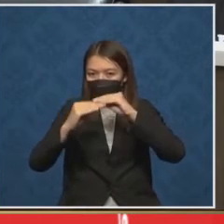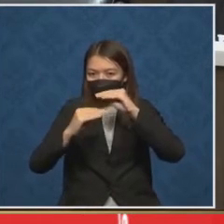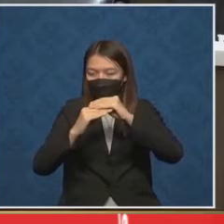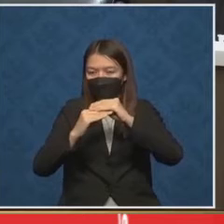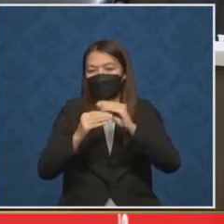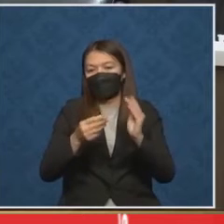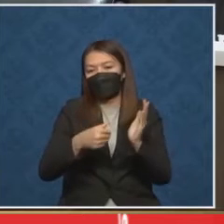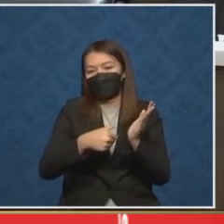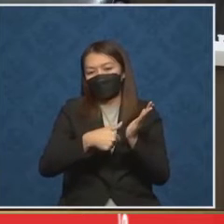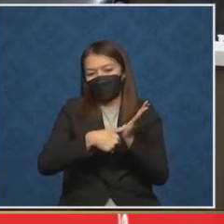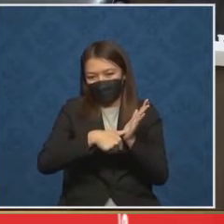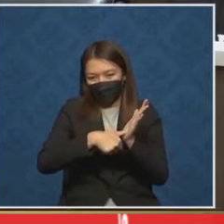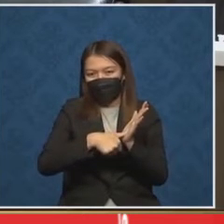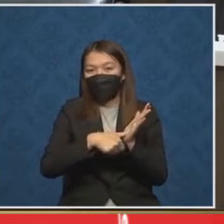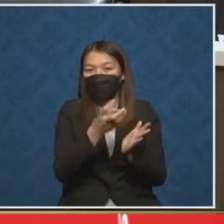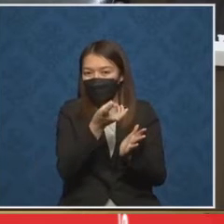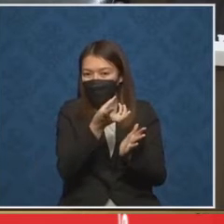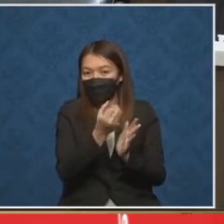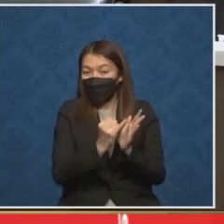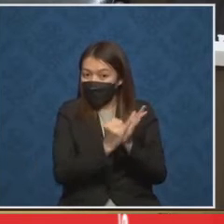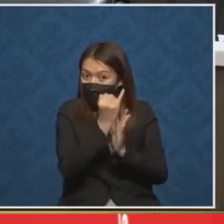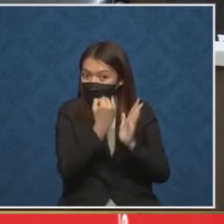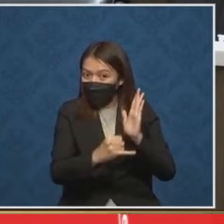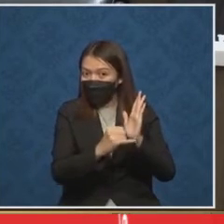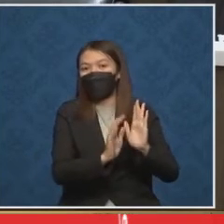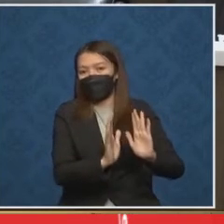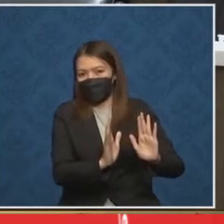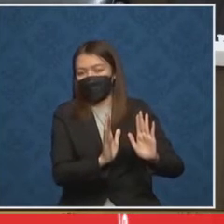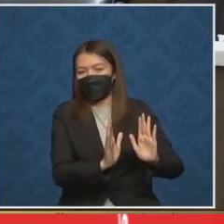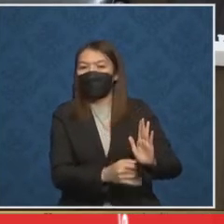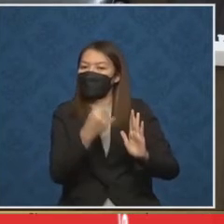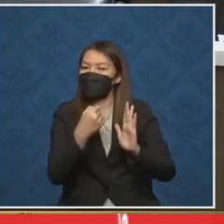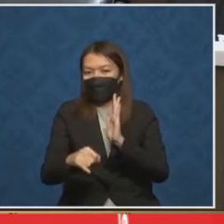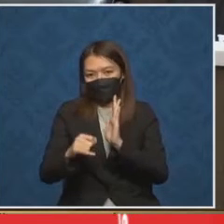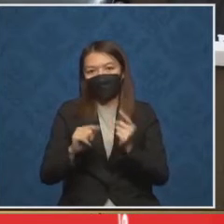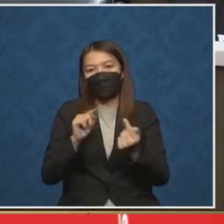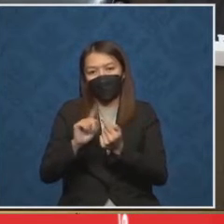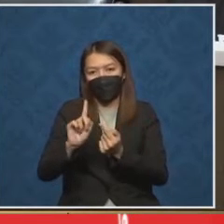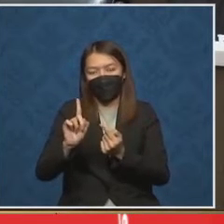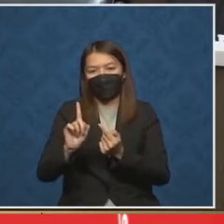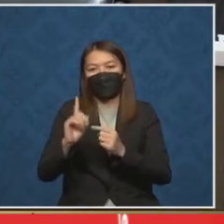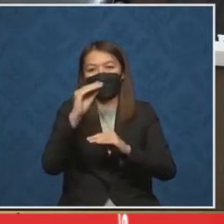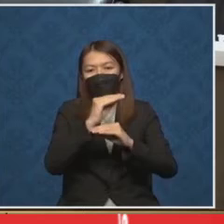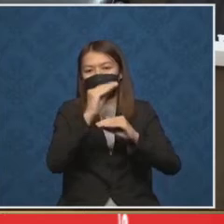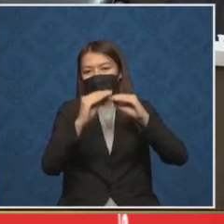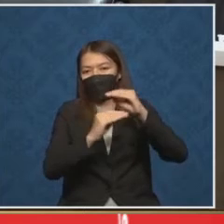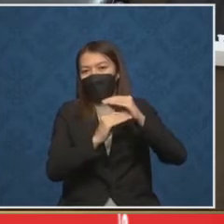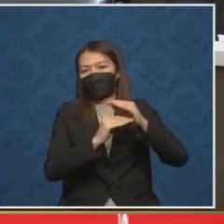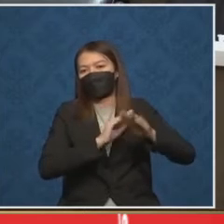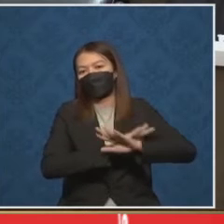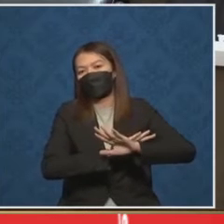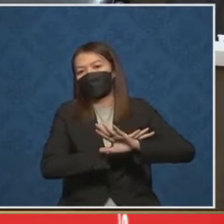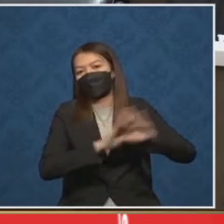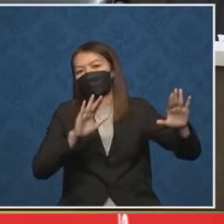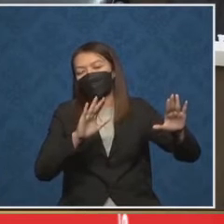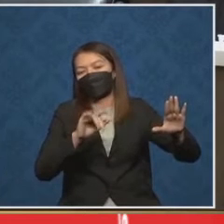าวจะถูกจะผิดนั่นอีกประเด็นหนึ่งแต่สิ่งที่ผิดเลยก็คือว่าโครงการนี้ถูกยกเลิกและถูกเอ